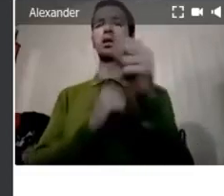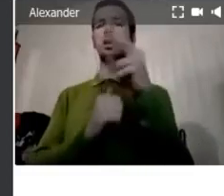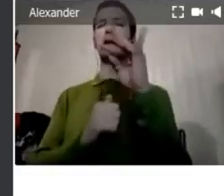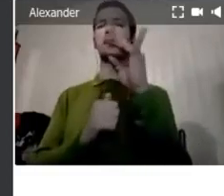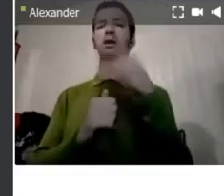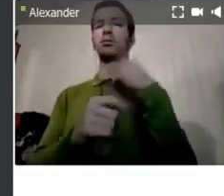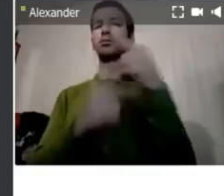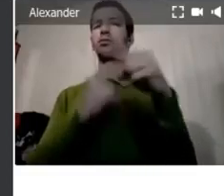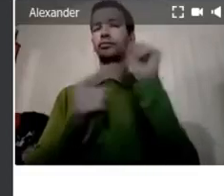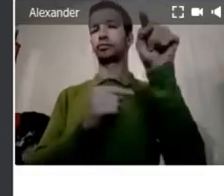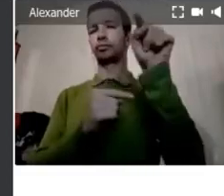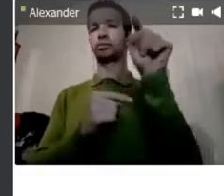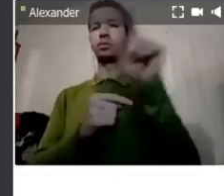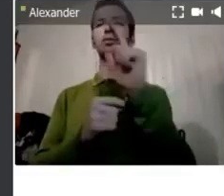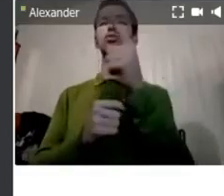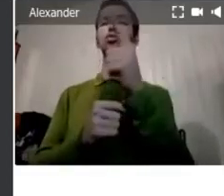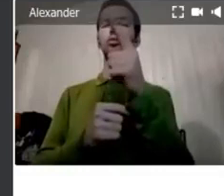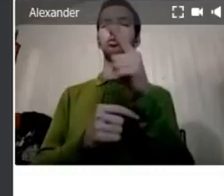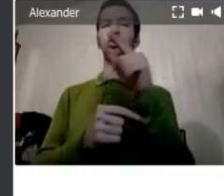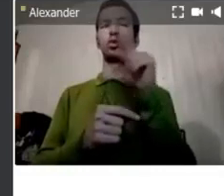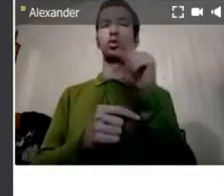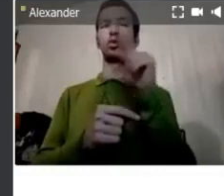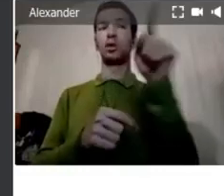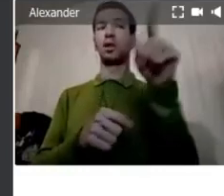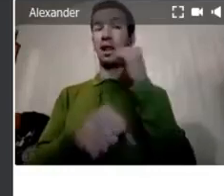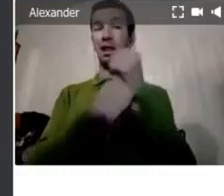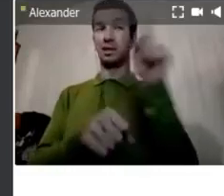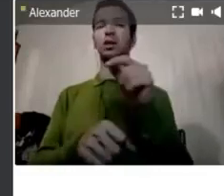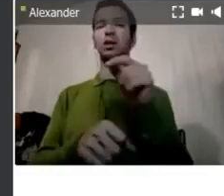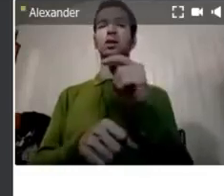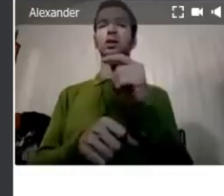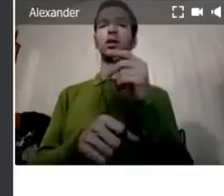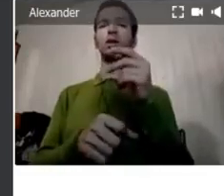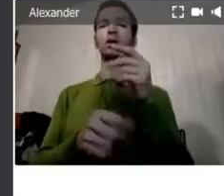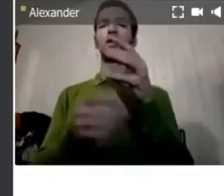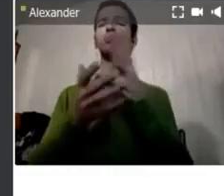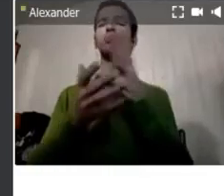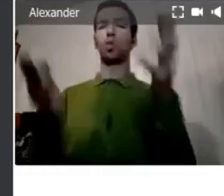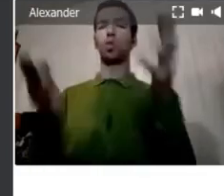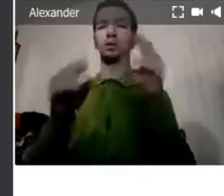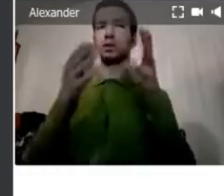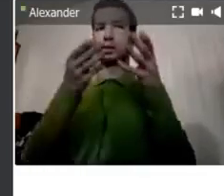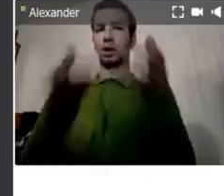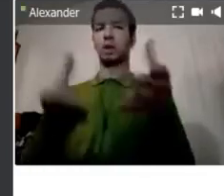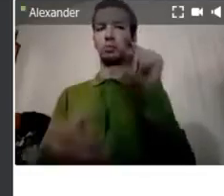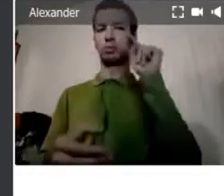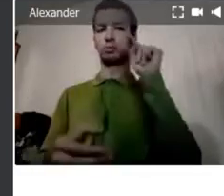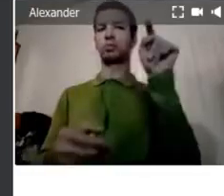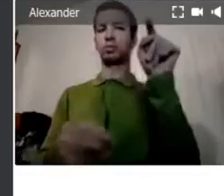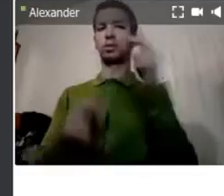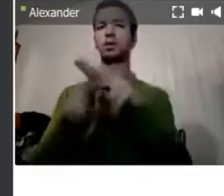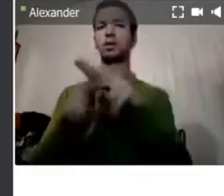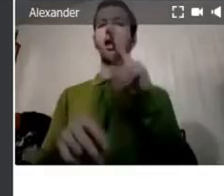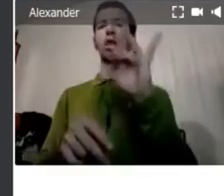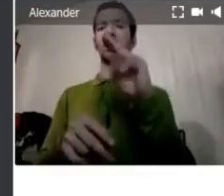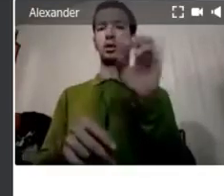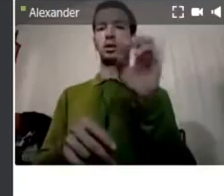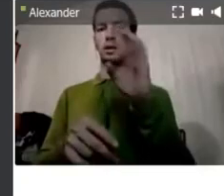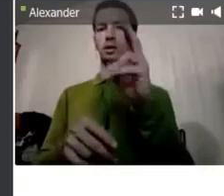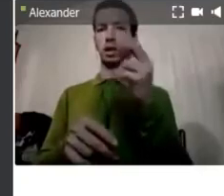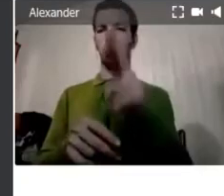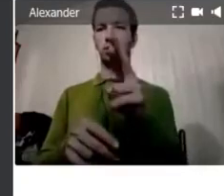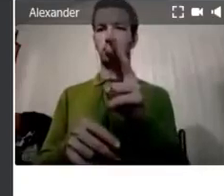Таблицы хорошо, значит, не в программе «Фрактал», которая с ценными бумагами, тоже хорошо, там тоже замечательно.